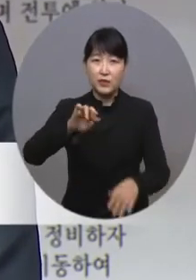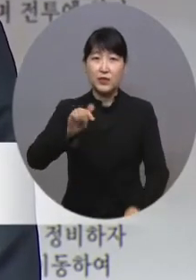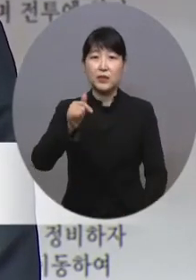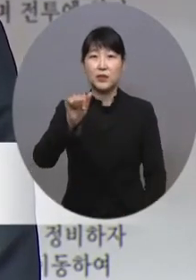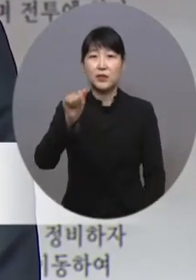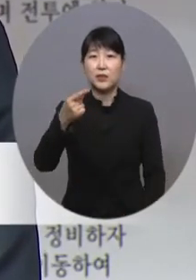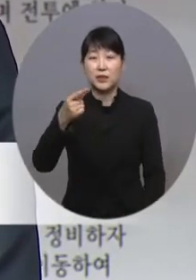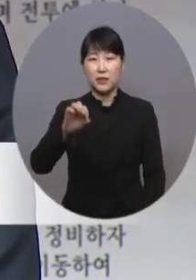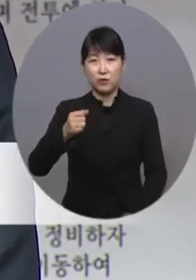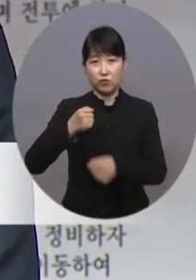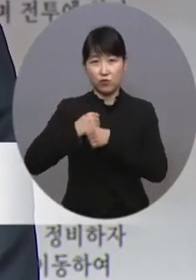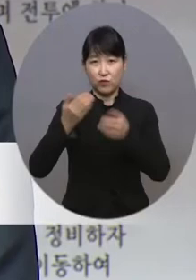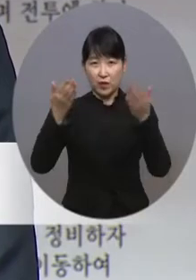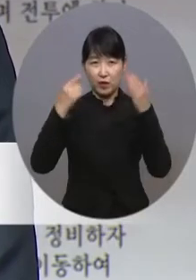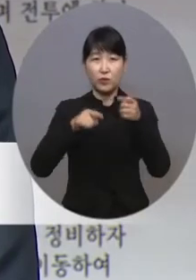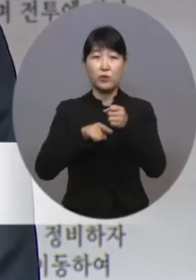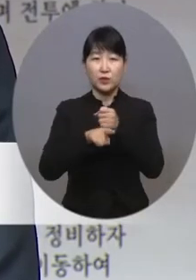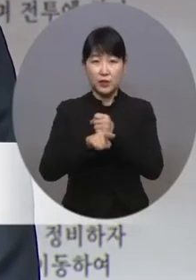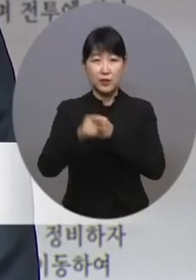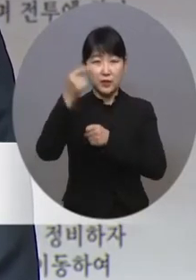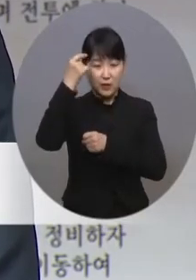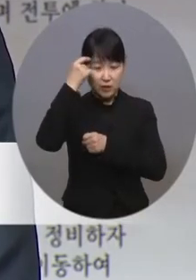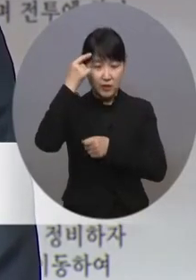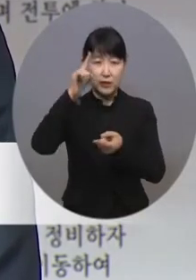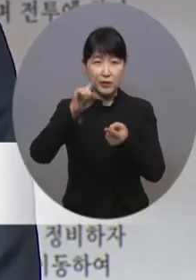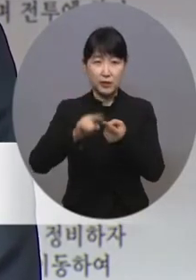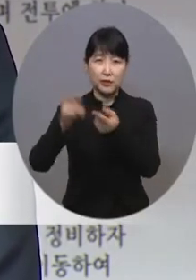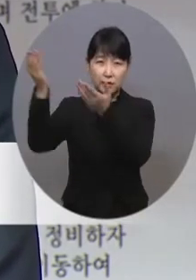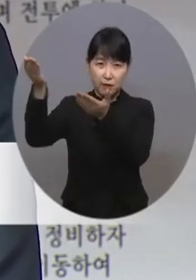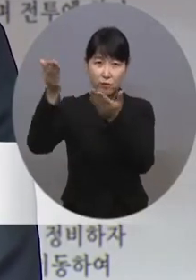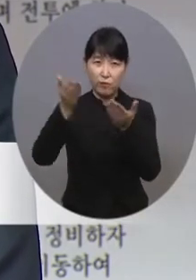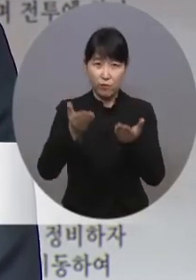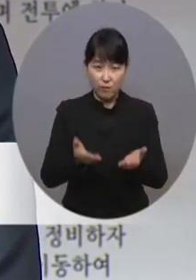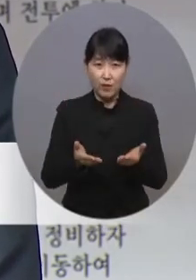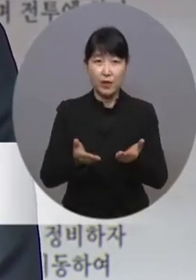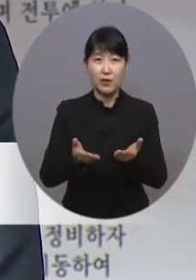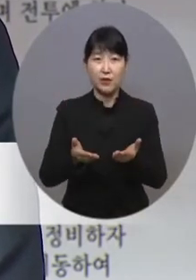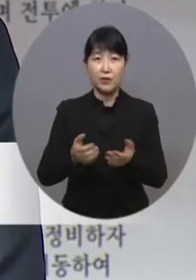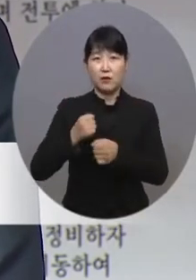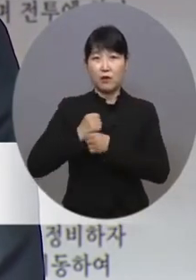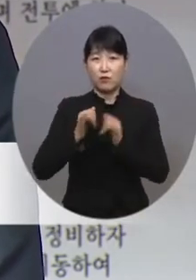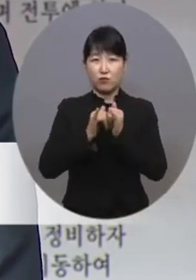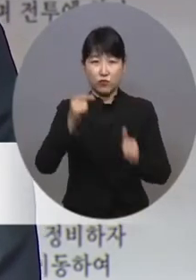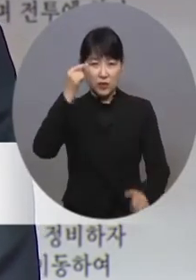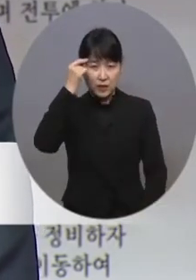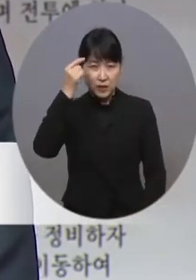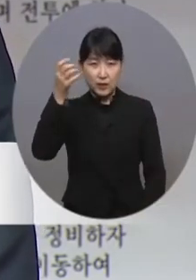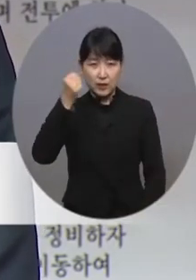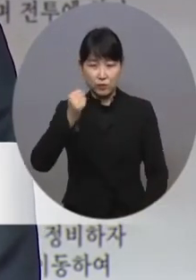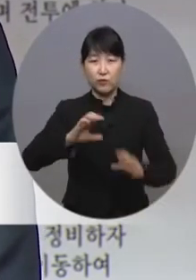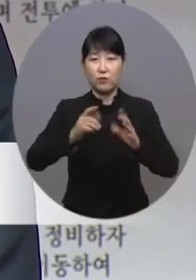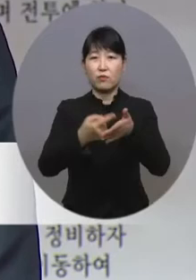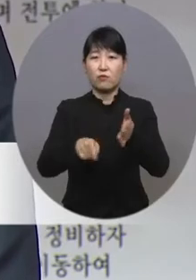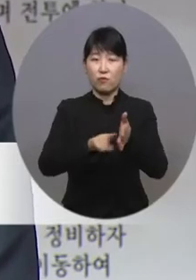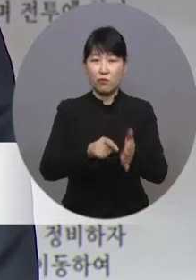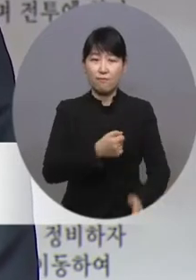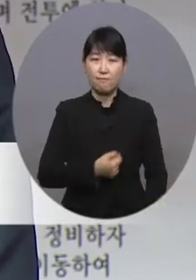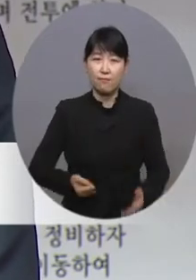신흥무관학교의 뜻과 정신을 계승하여 모두인의 정신과 나라를 위해